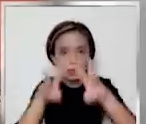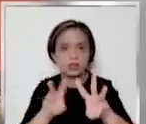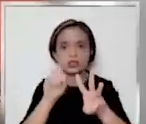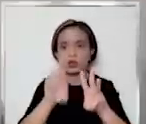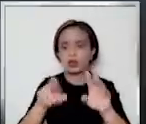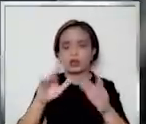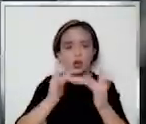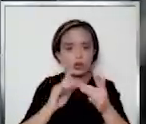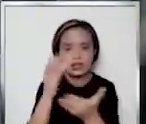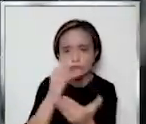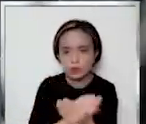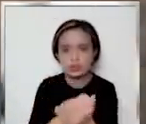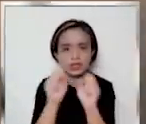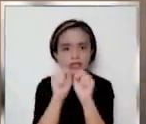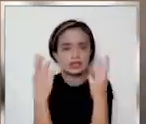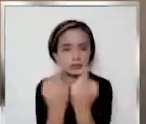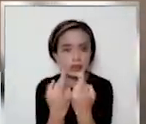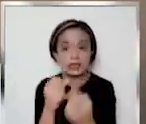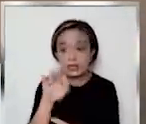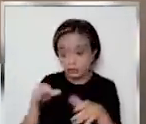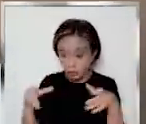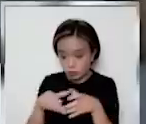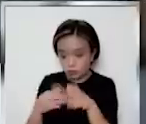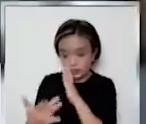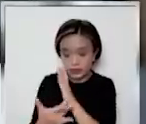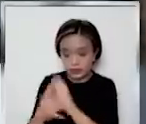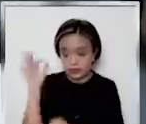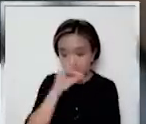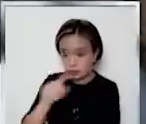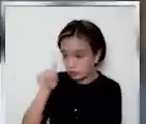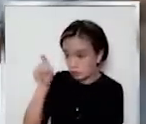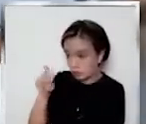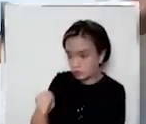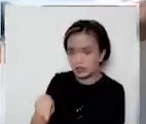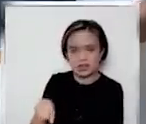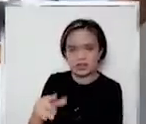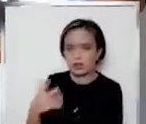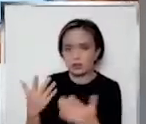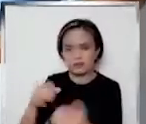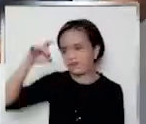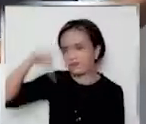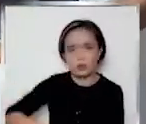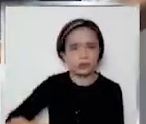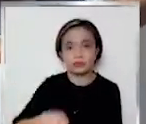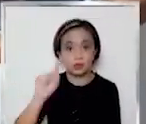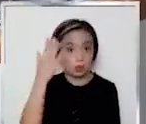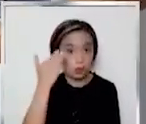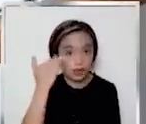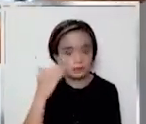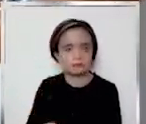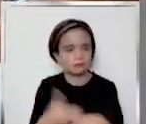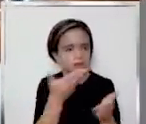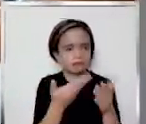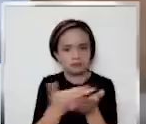iba pang content. Kung ang grupong Digital Pinoy sang tatanungin, walang panalo. Talo raw, una, ang mga mamimili na liliit